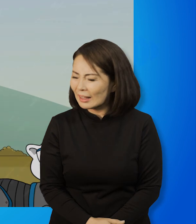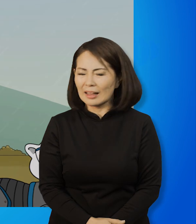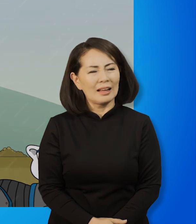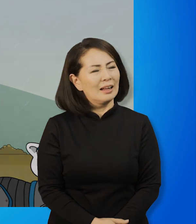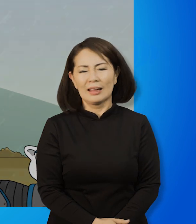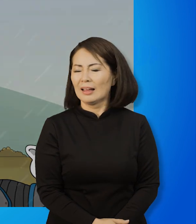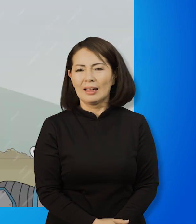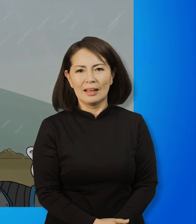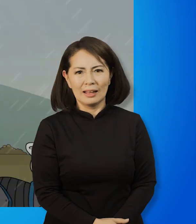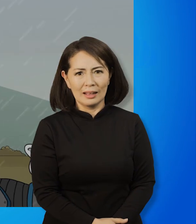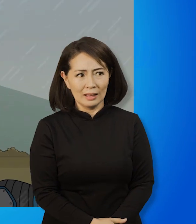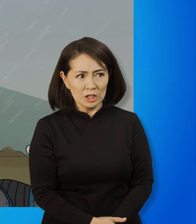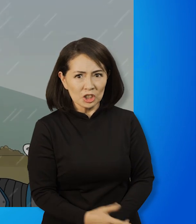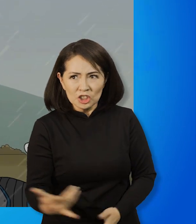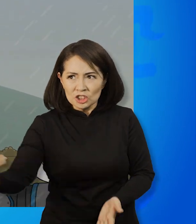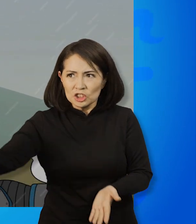Яна